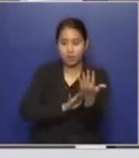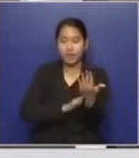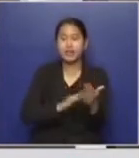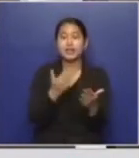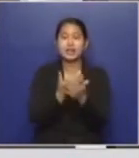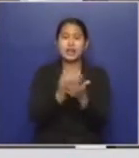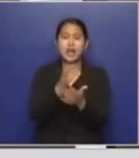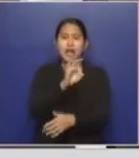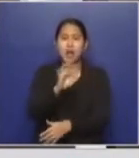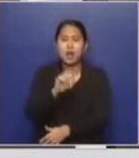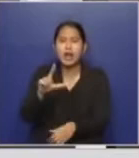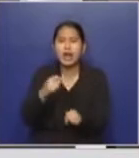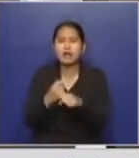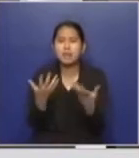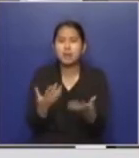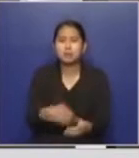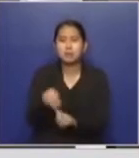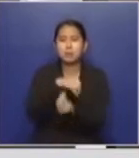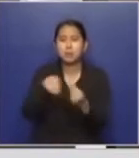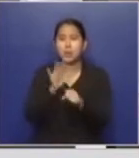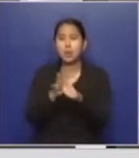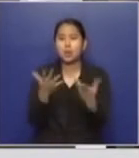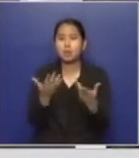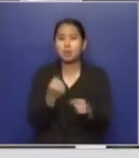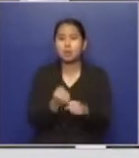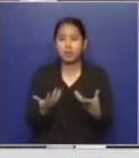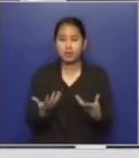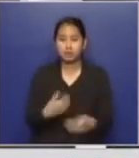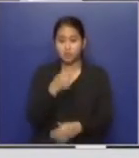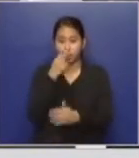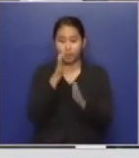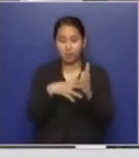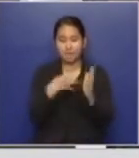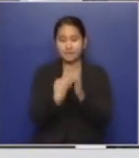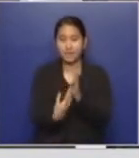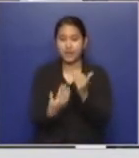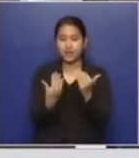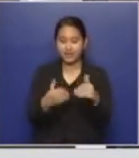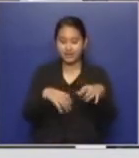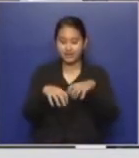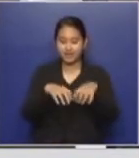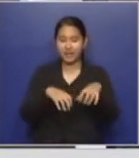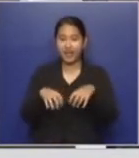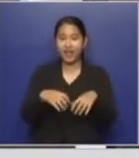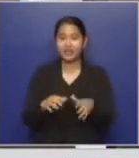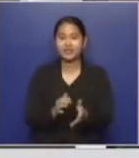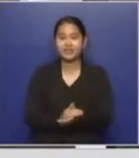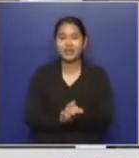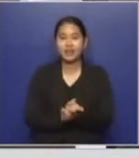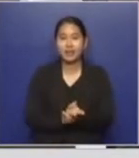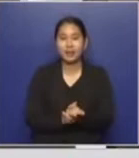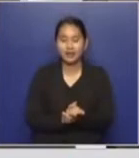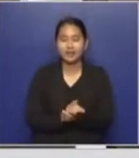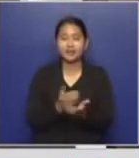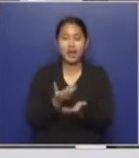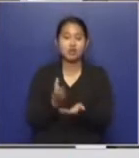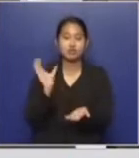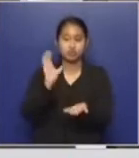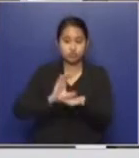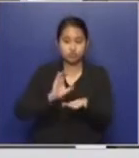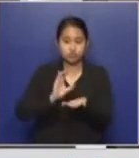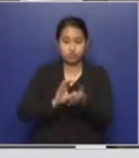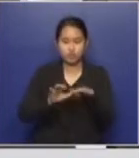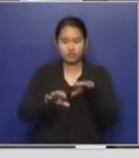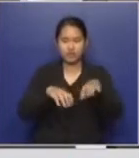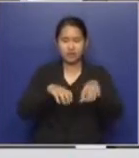ล้านดูยังไงปีนี้เห็นในแผนงานนะครับบริหารจัดการบ่อแล้วไปลงทุนเป็นงบลงทุน